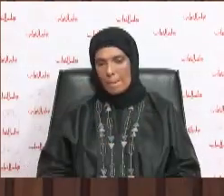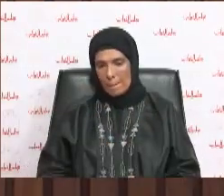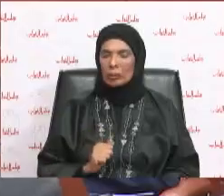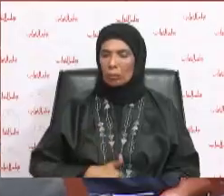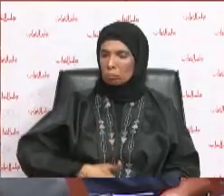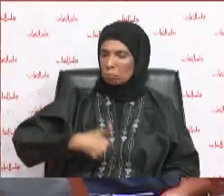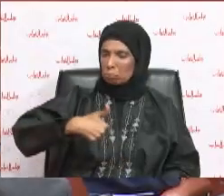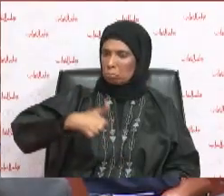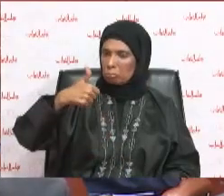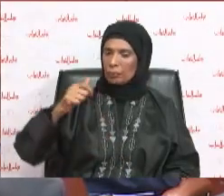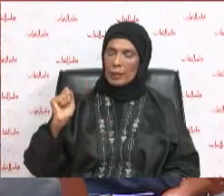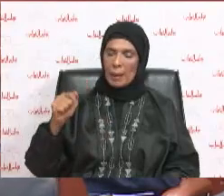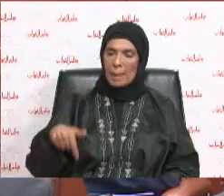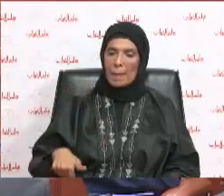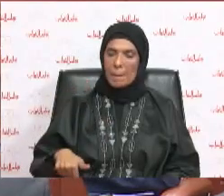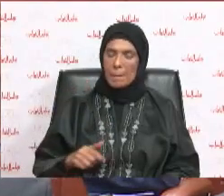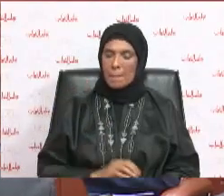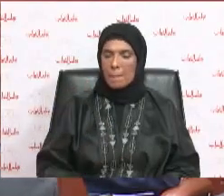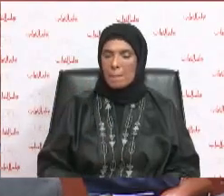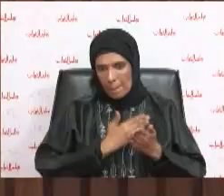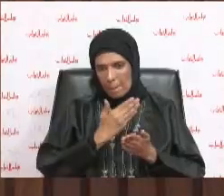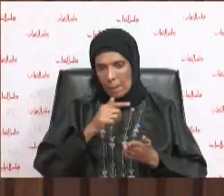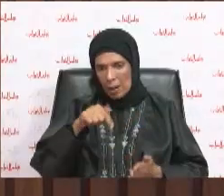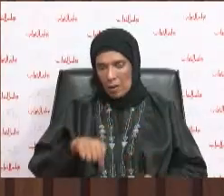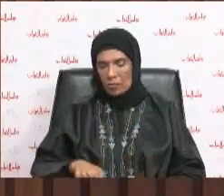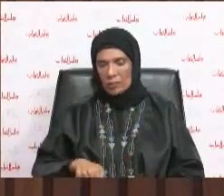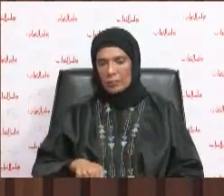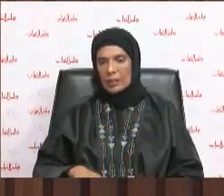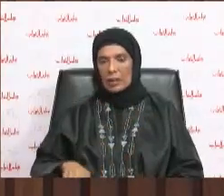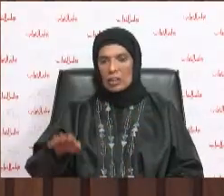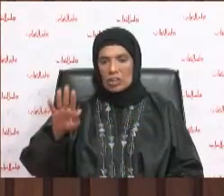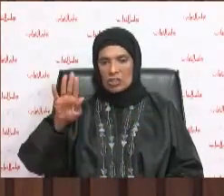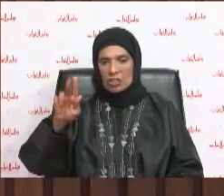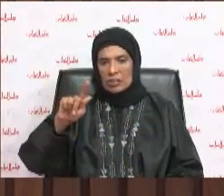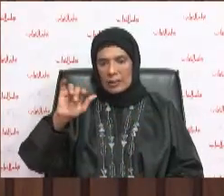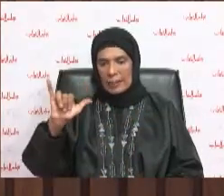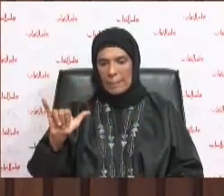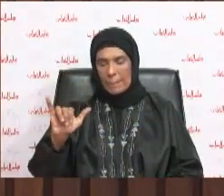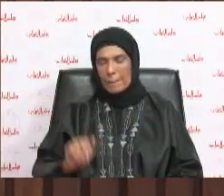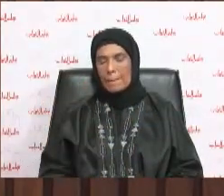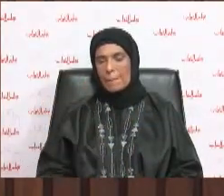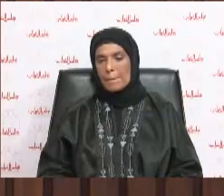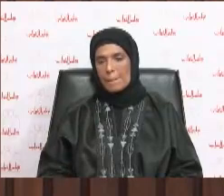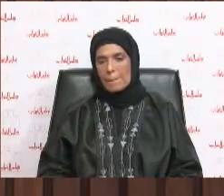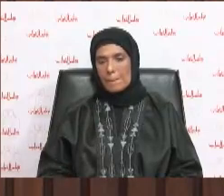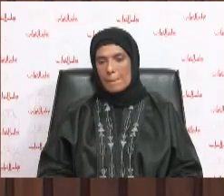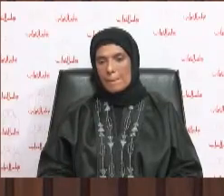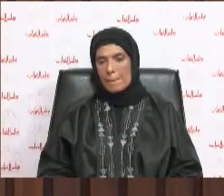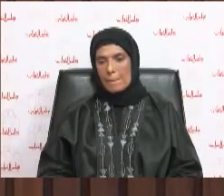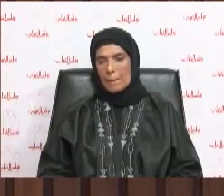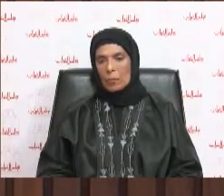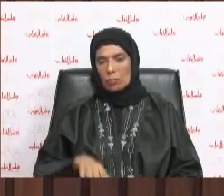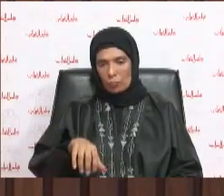في اتفاقيات للاستثمار في جمهورية تشيلي، وهذه دول قريبة منا جدا، مما يعني أن